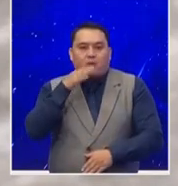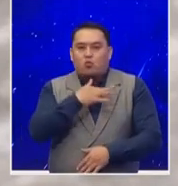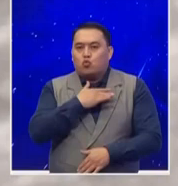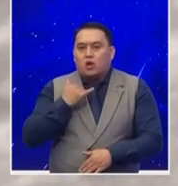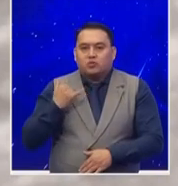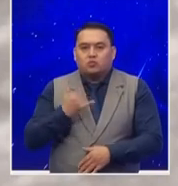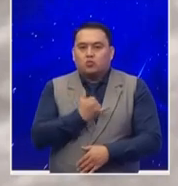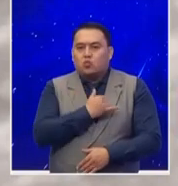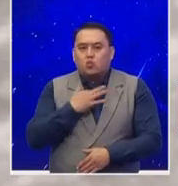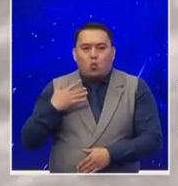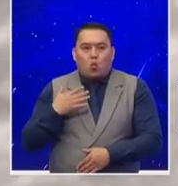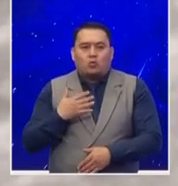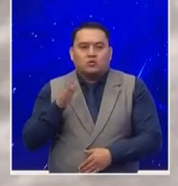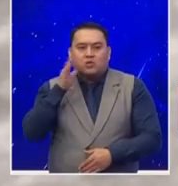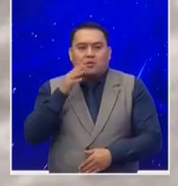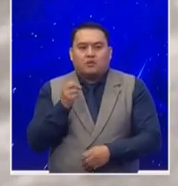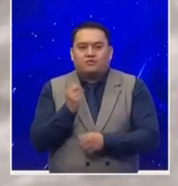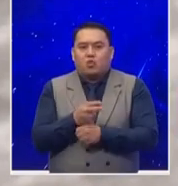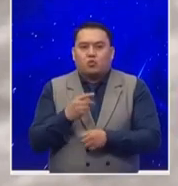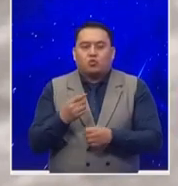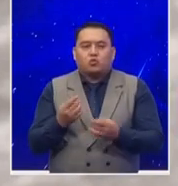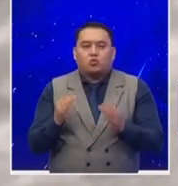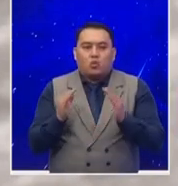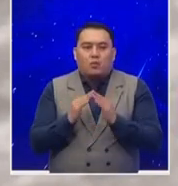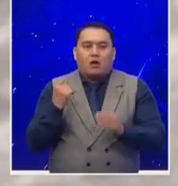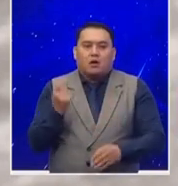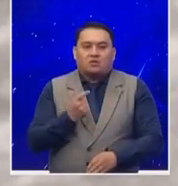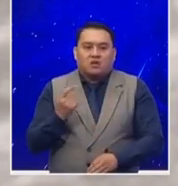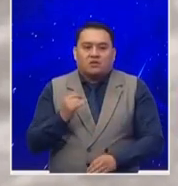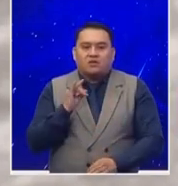нашей улице. Есть собаки, которых выгнали из дома просто хозяева.